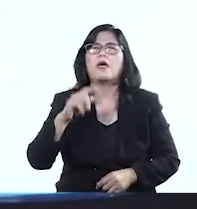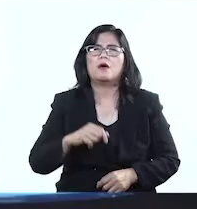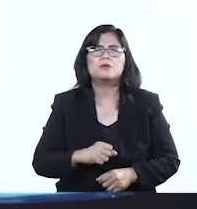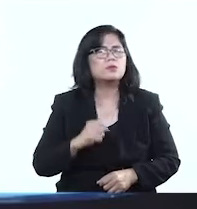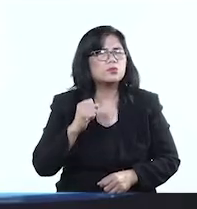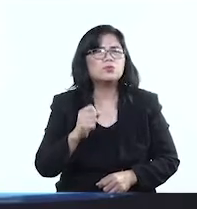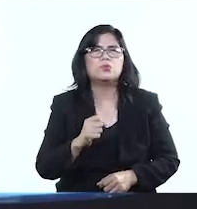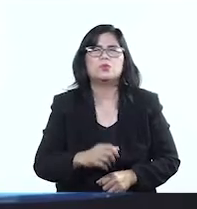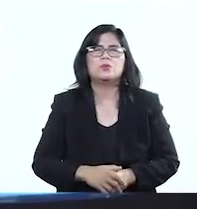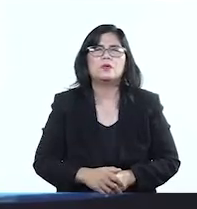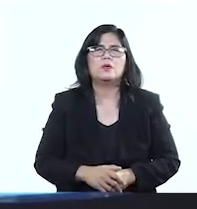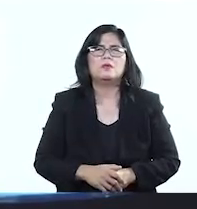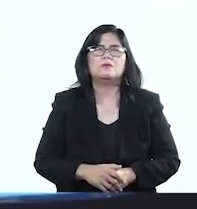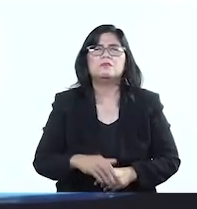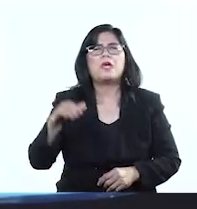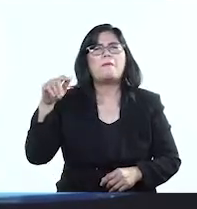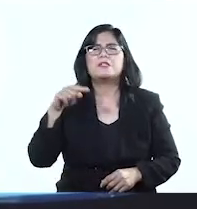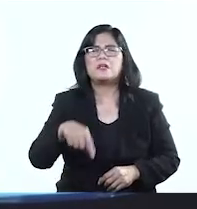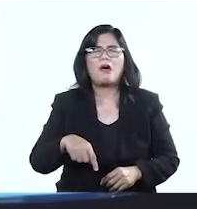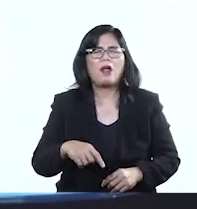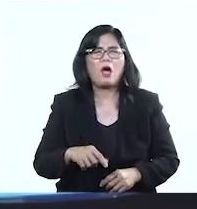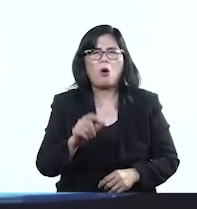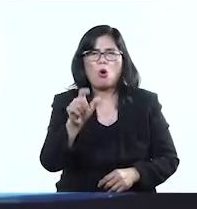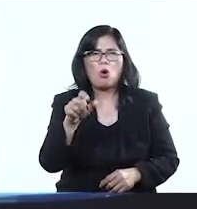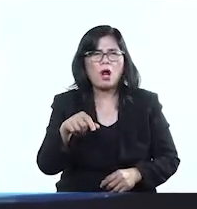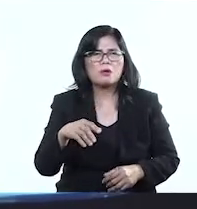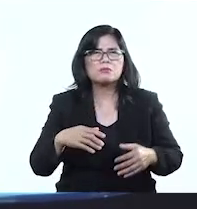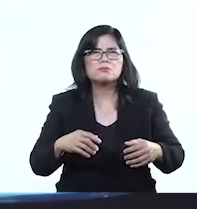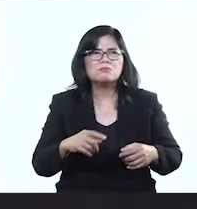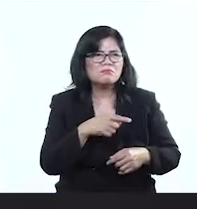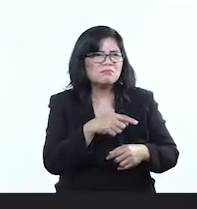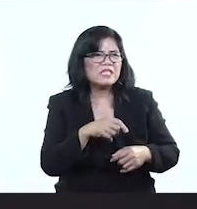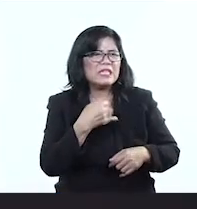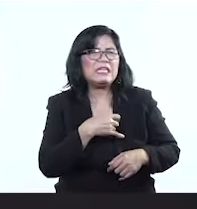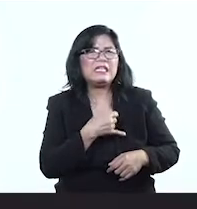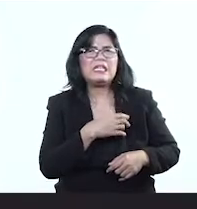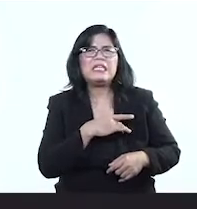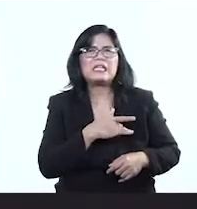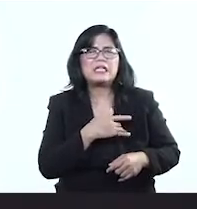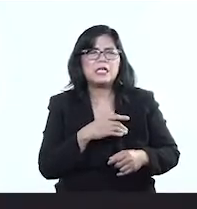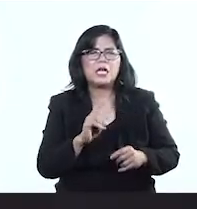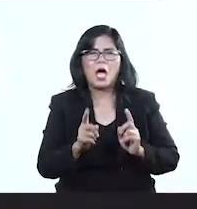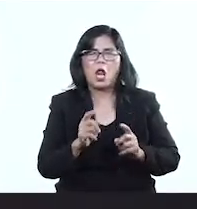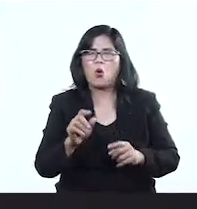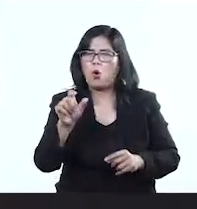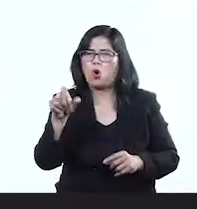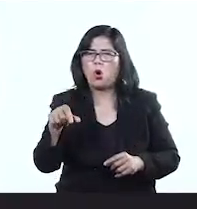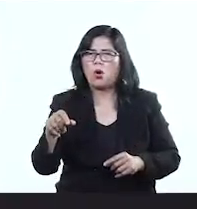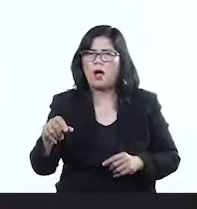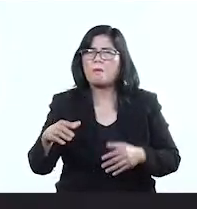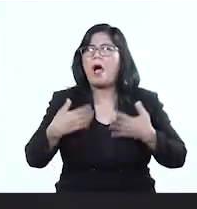zaman sekarang orang susah liat orang senang-senang Lihat orang susah hai kenapa ada orang tertentu melihat segala sesuatunya sebagai